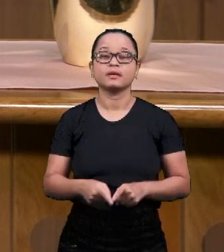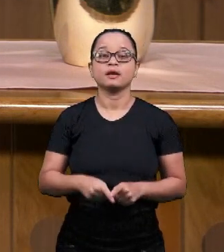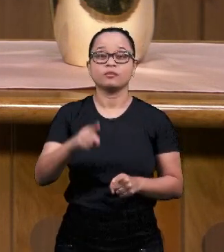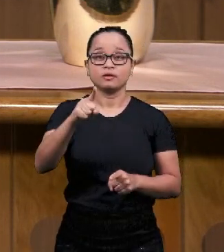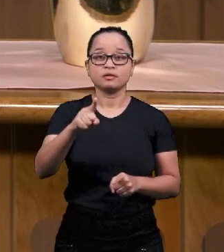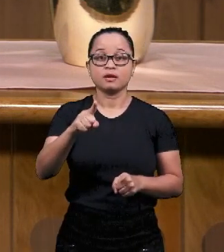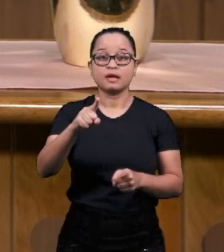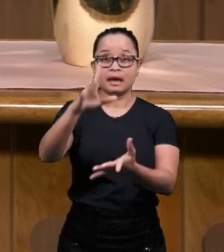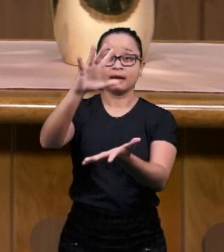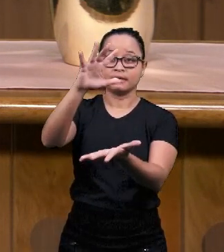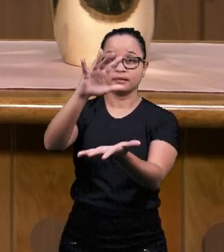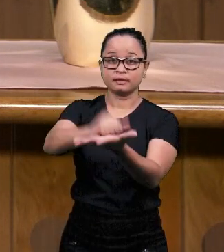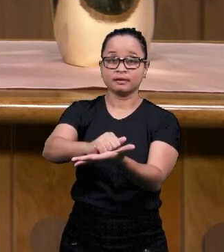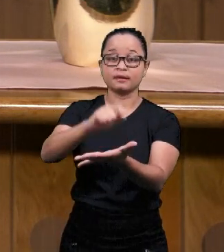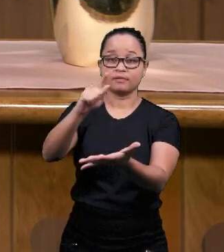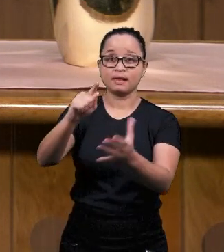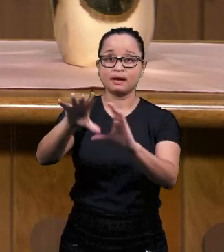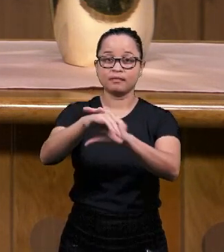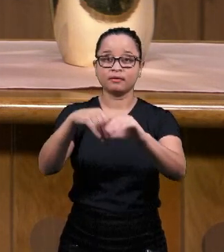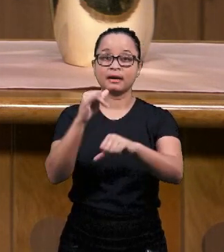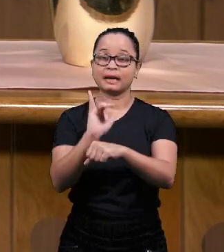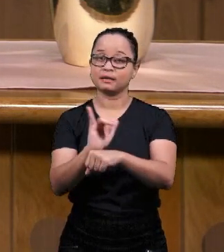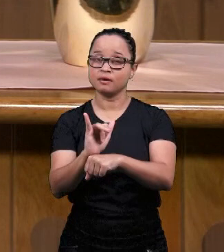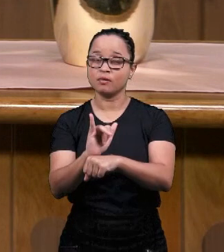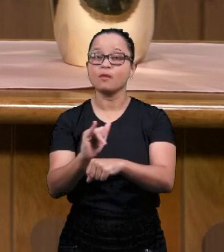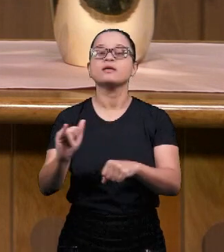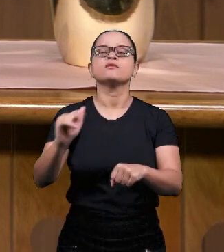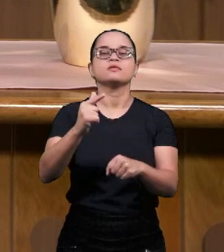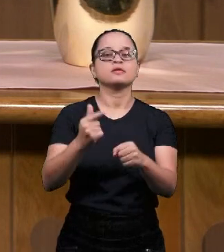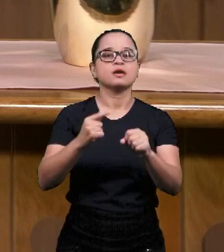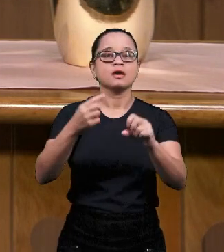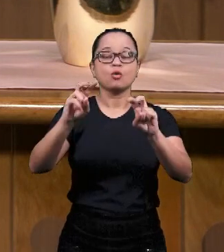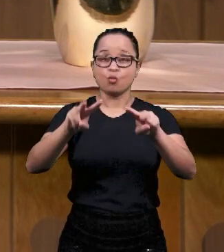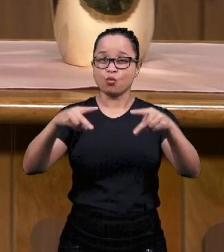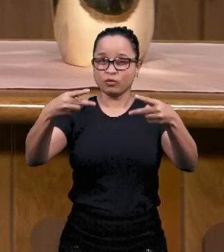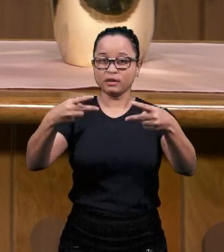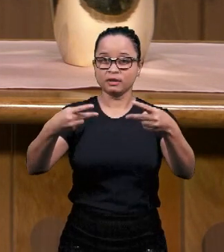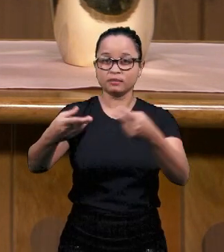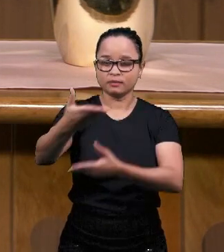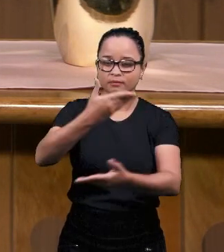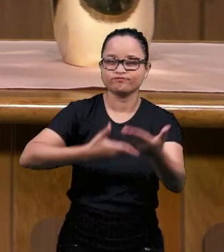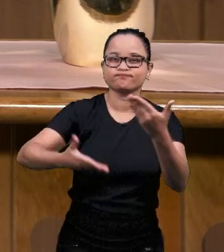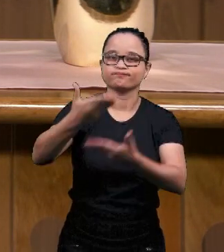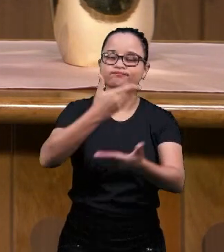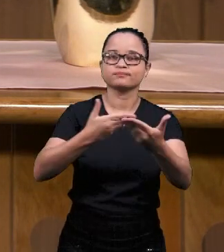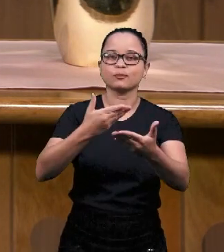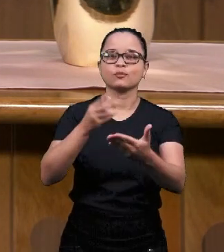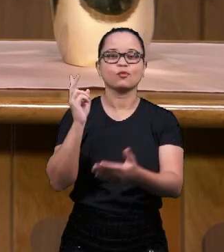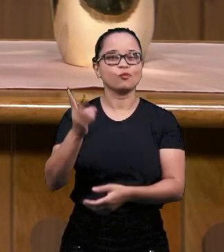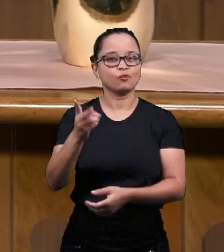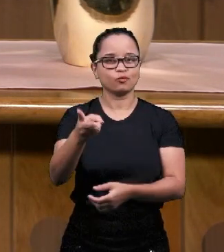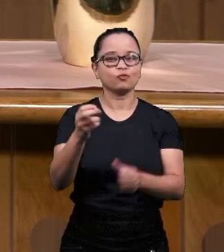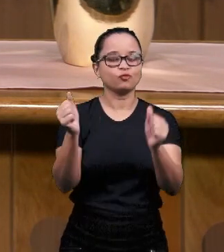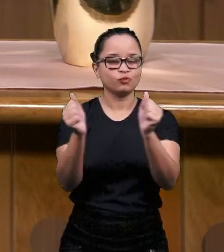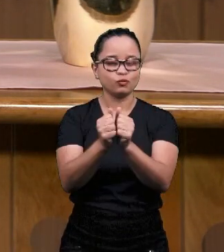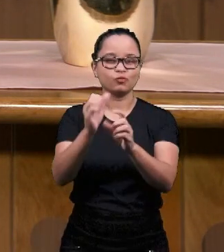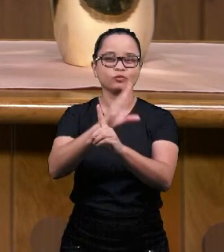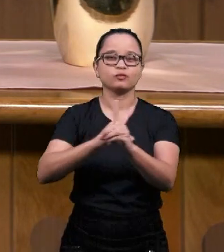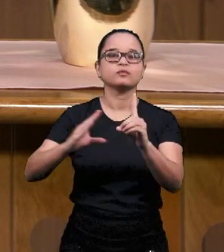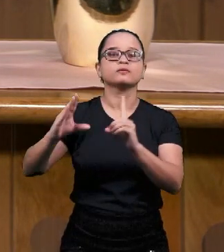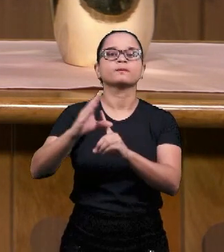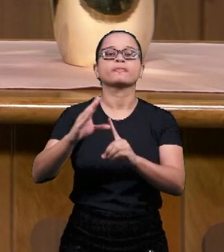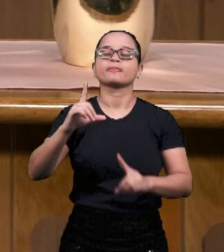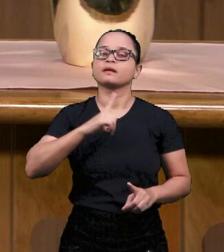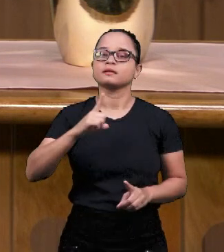мы советуем вам, подпишитесь на наш канал и продолжайте участвовать в наших богослужениях. У